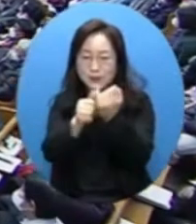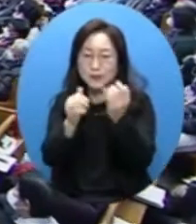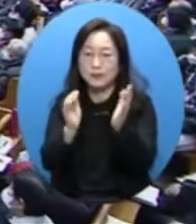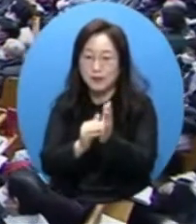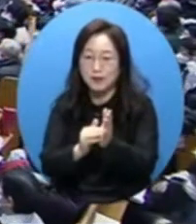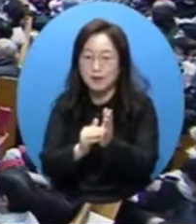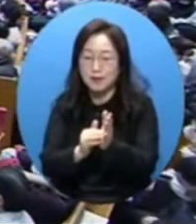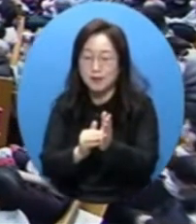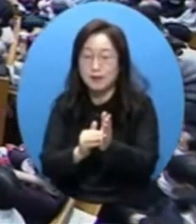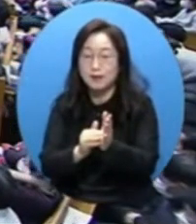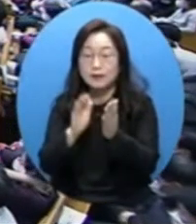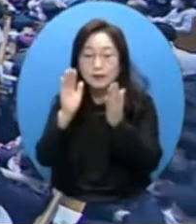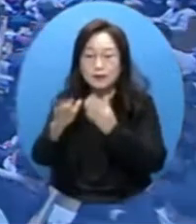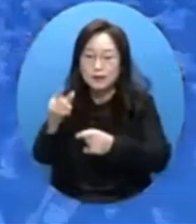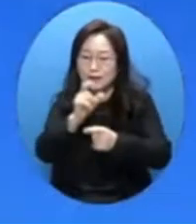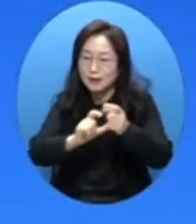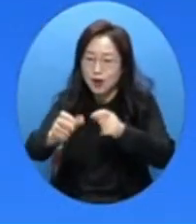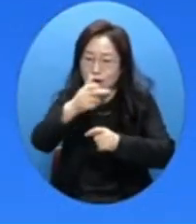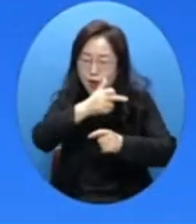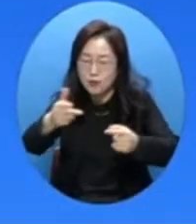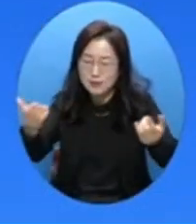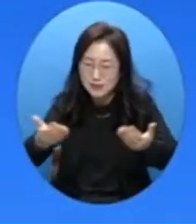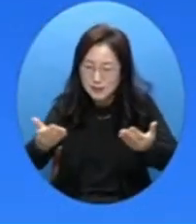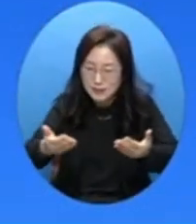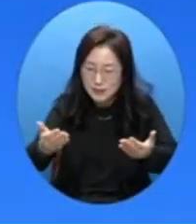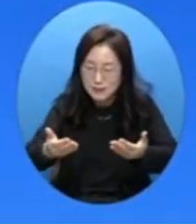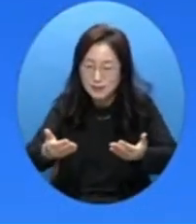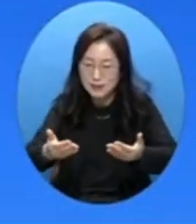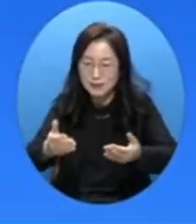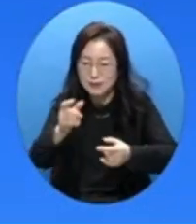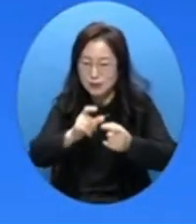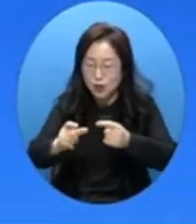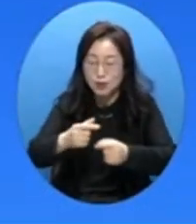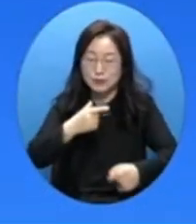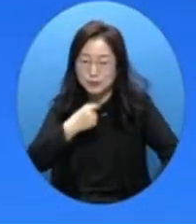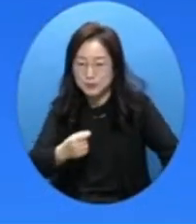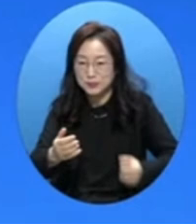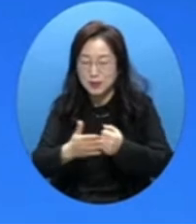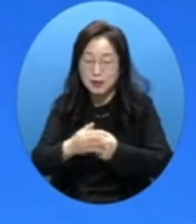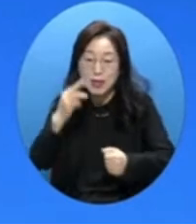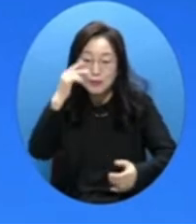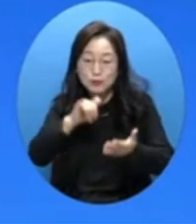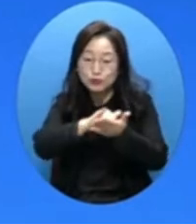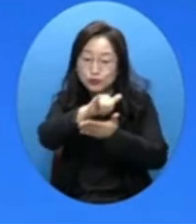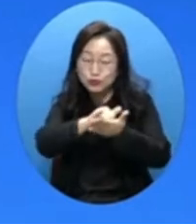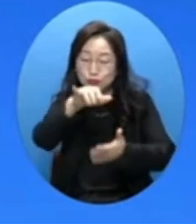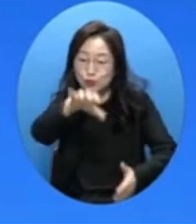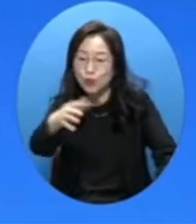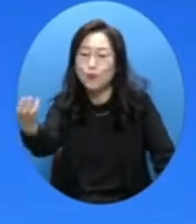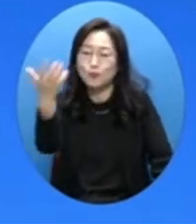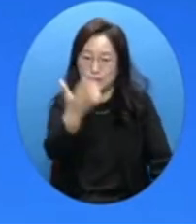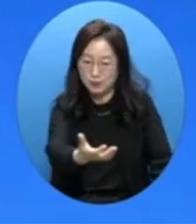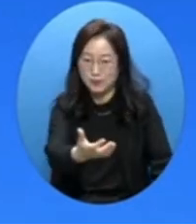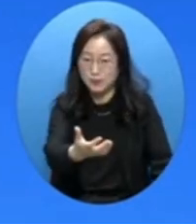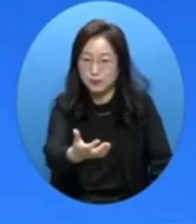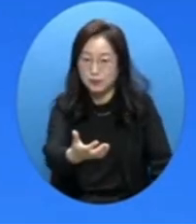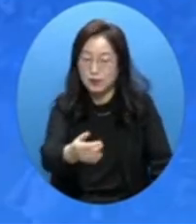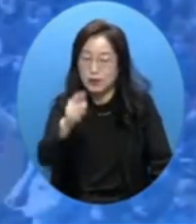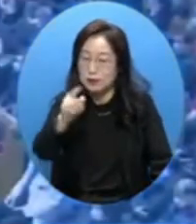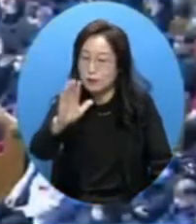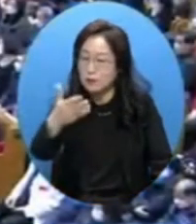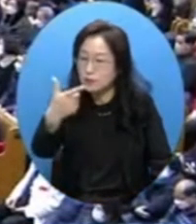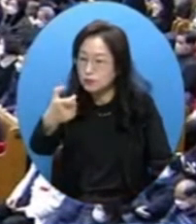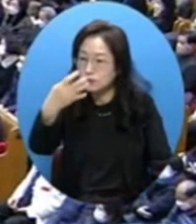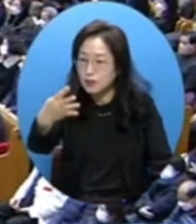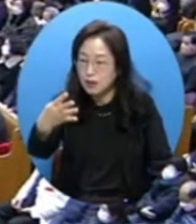이제 결혼하고 나서 더 큰 사역을 하기 위해서 뉴욕 브루클린으로 교회를 옮기게 되었습니다. 그런데